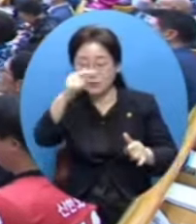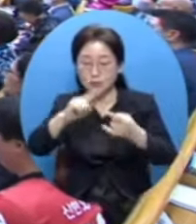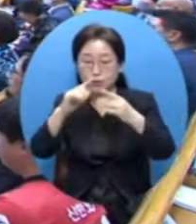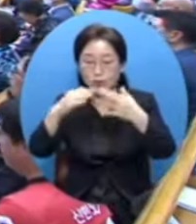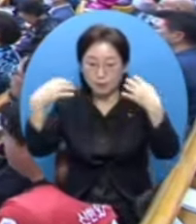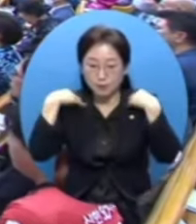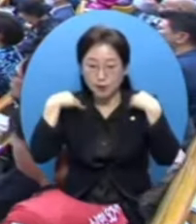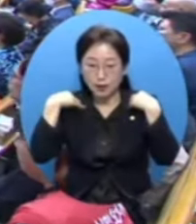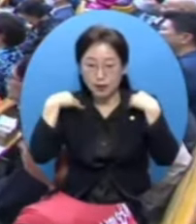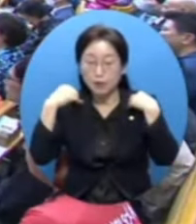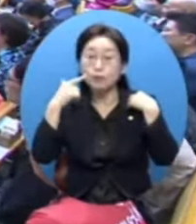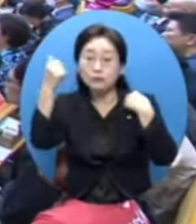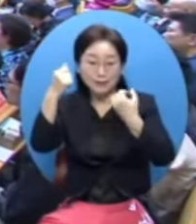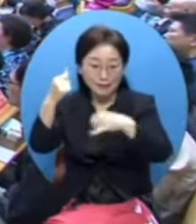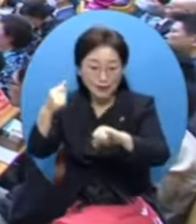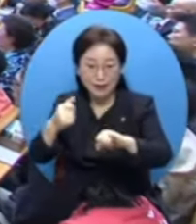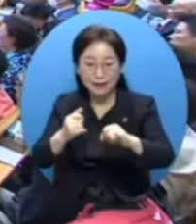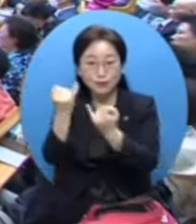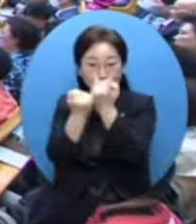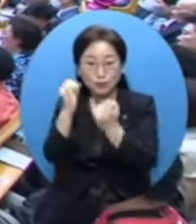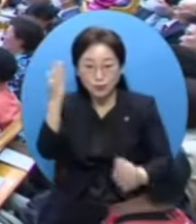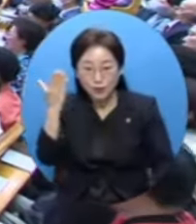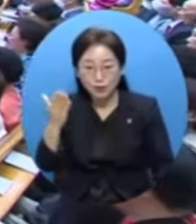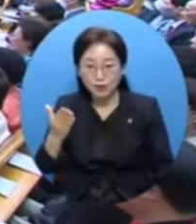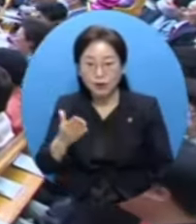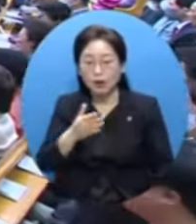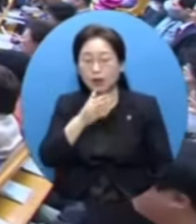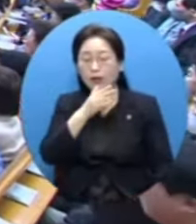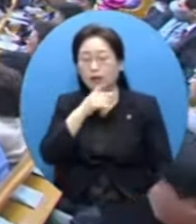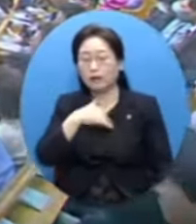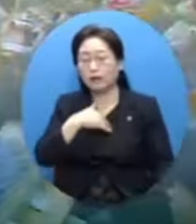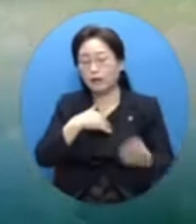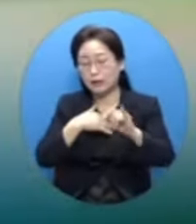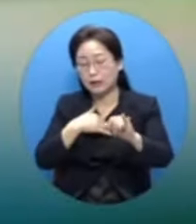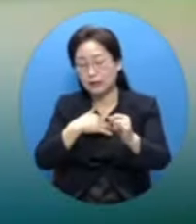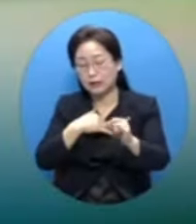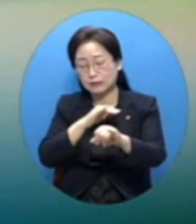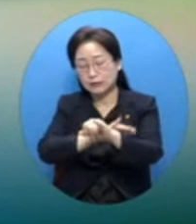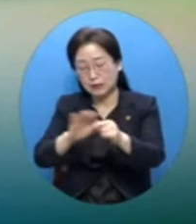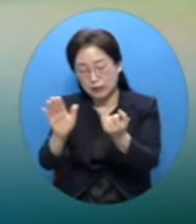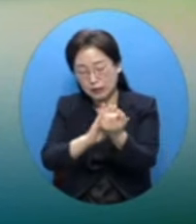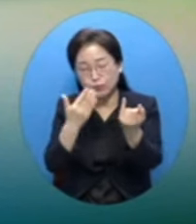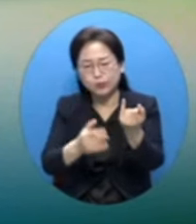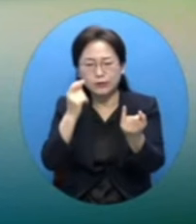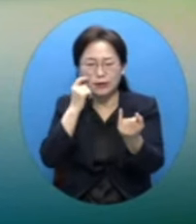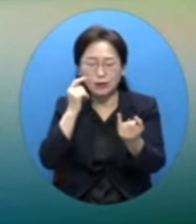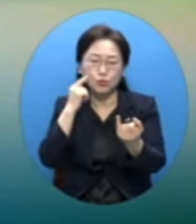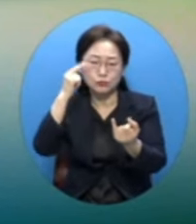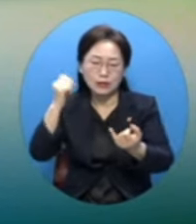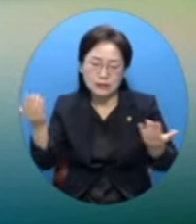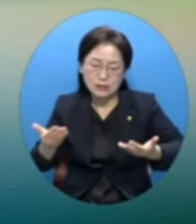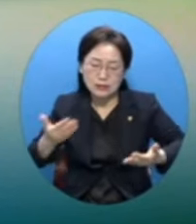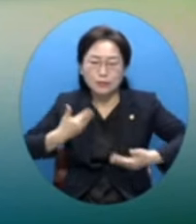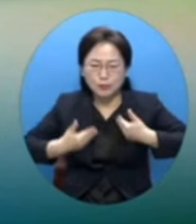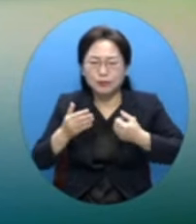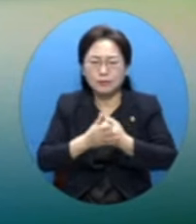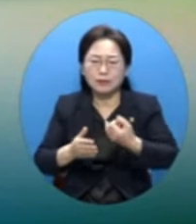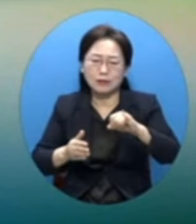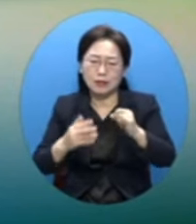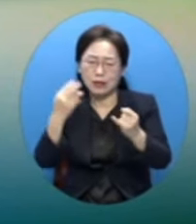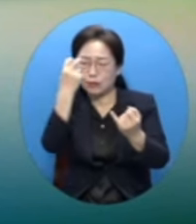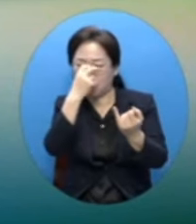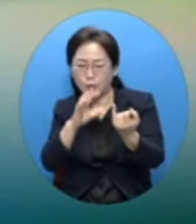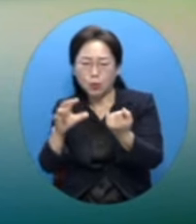되니까 내가 딸을 제대로 간수하지 못했다. 내가 목회 너무 바쁘다 보니까 내 딸을 보호하지